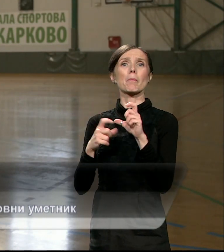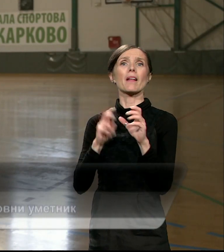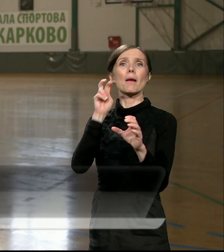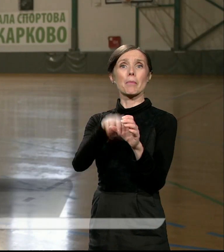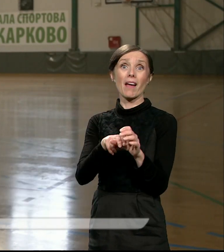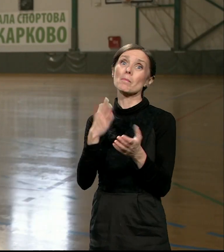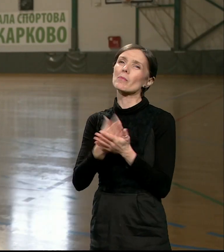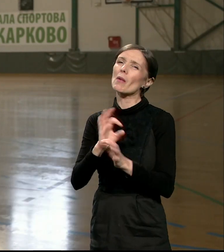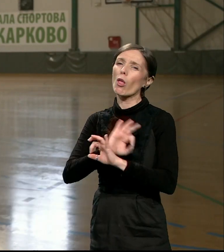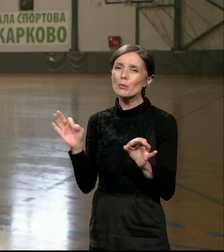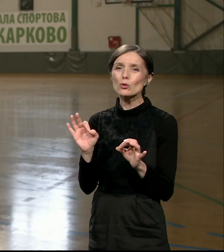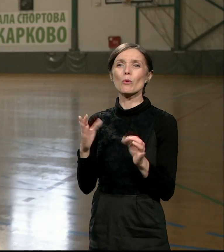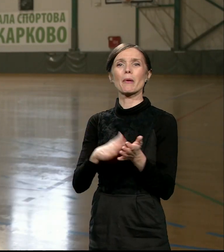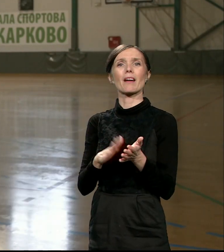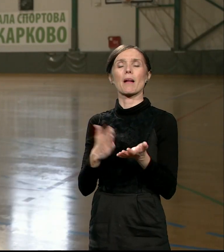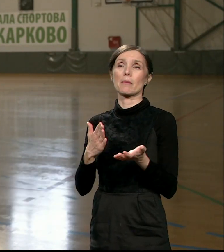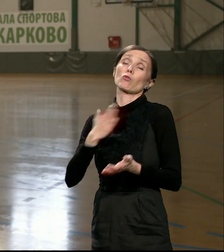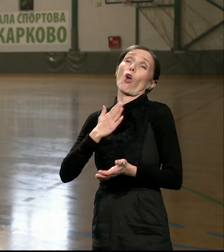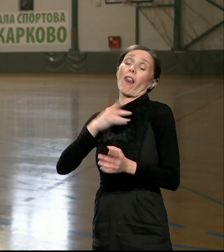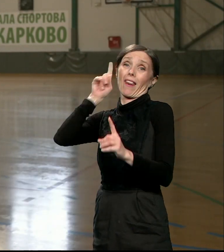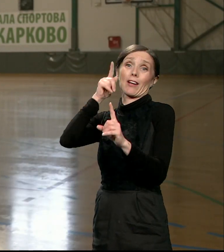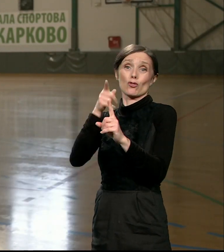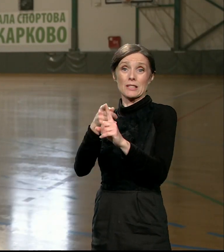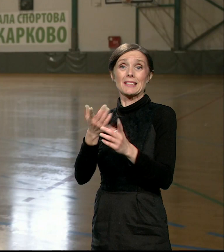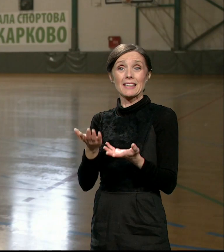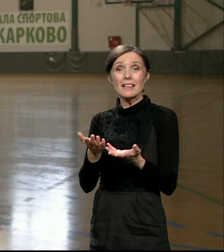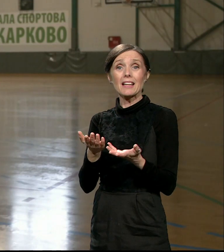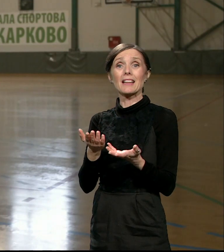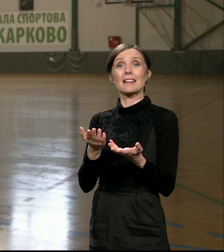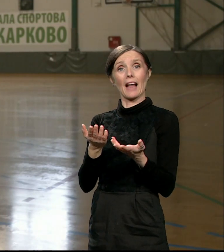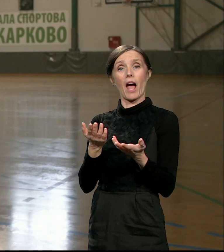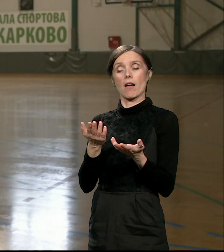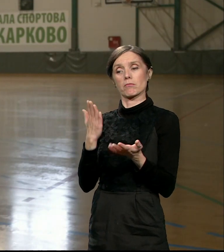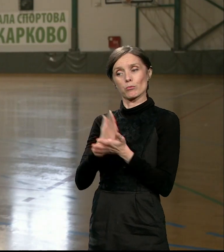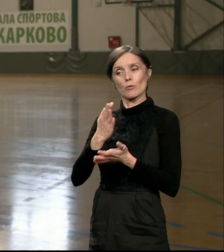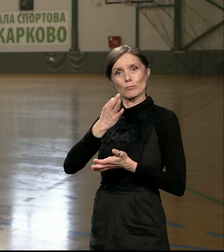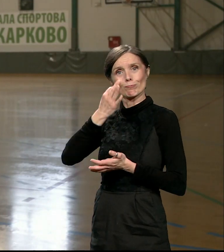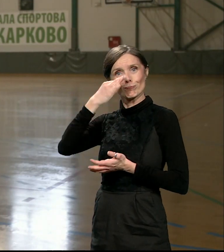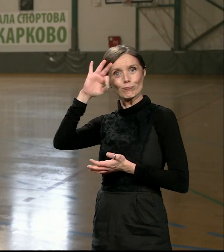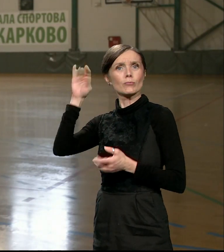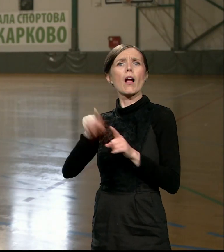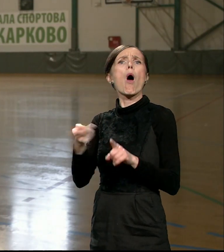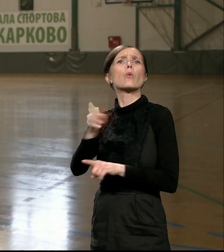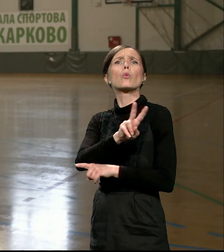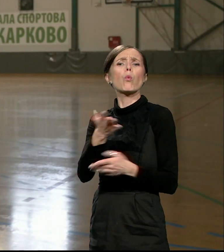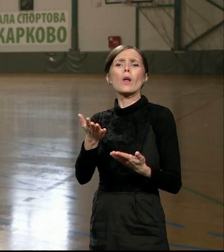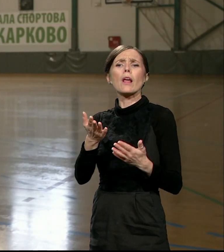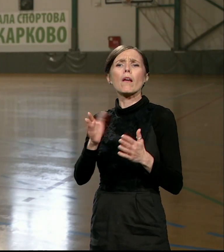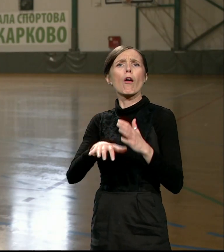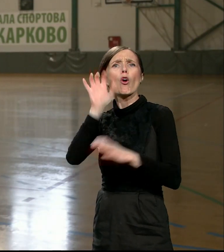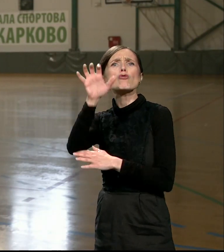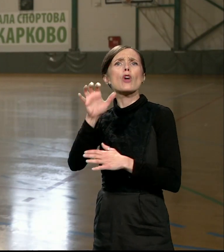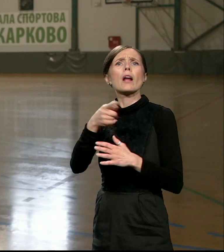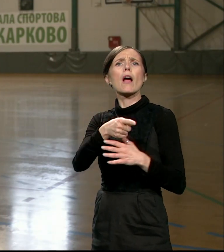bilo fantastično da, i to nam je naravno i cilj, da zaista napredujemo kao i svaki drugi košarkaški klub, gde imamo i